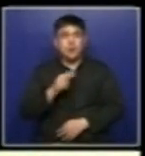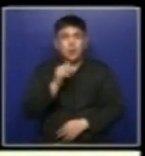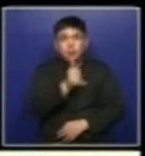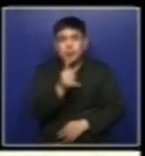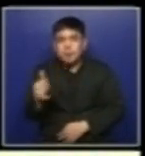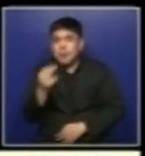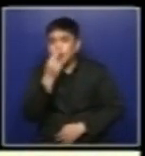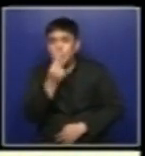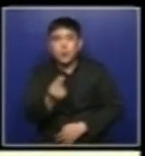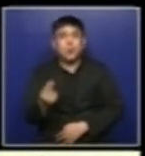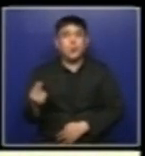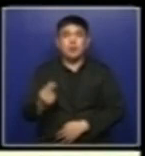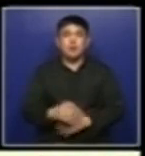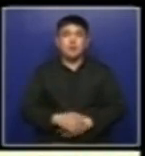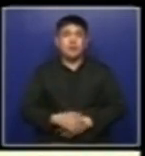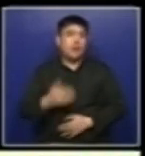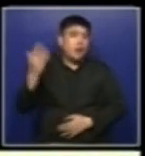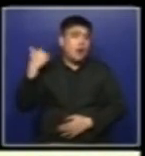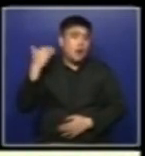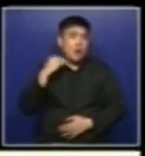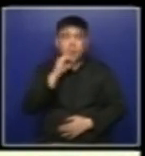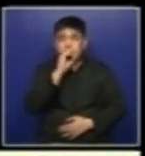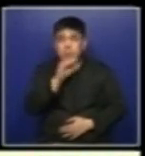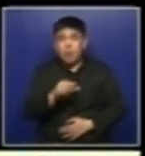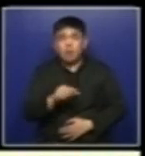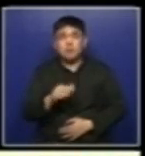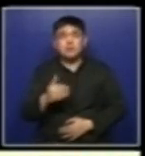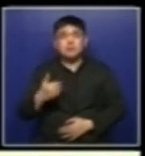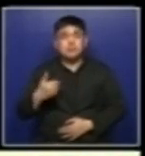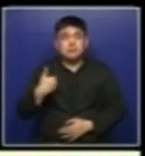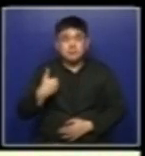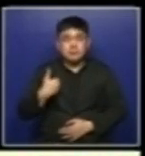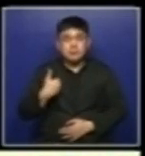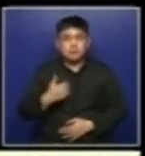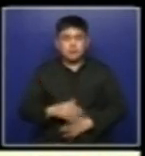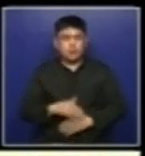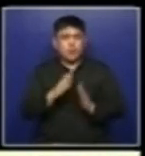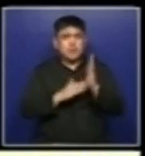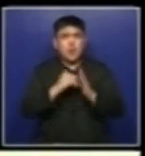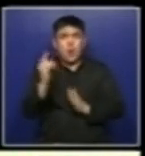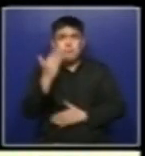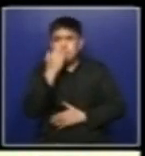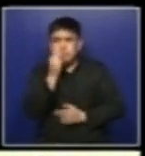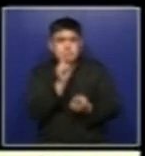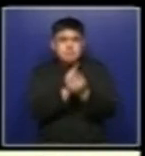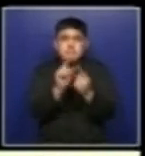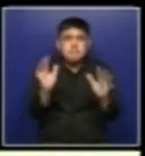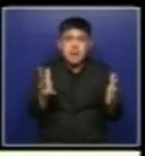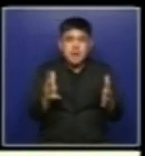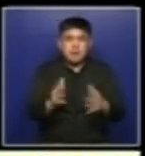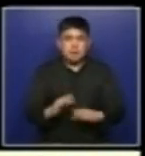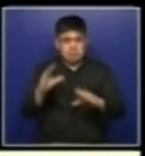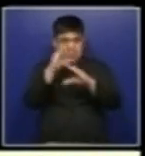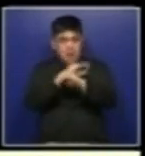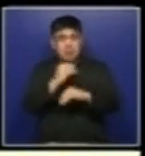ฉตอนนั้นที่คุณโจ้บอกที่ธนิยะถูกไห ม บ่อนที่สีลมไม่เจ อ ล่าสุดเมื่อคืนเกิดเหตุก็ยิ